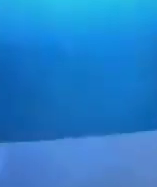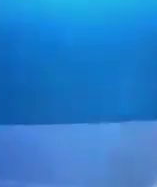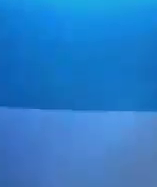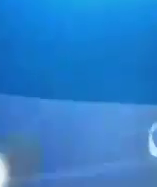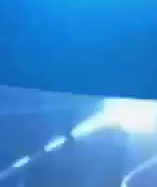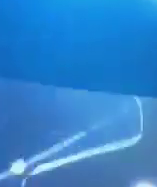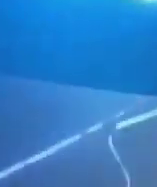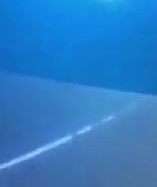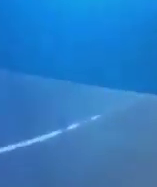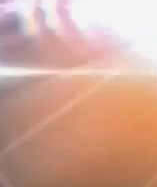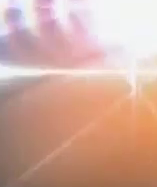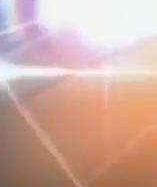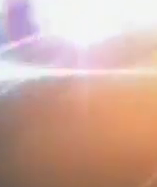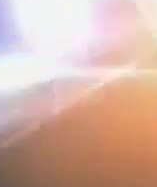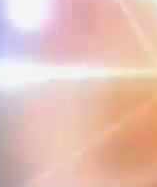Дякую.